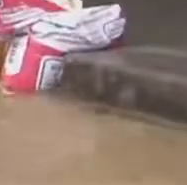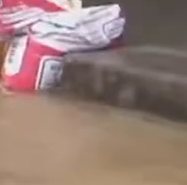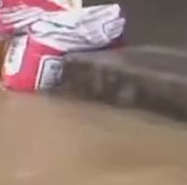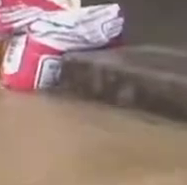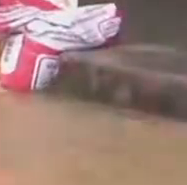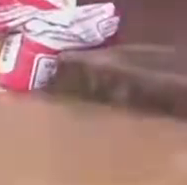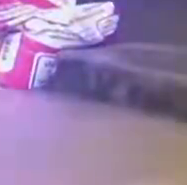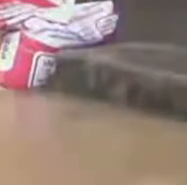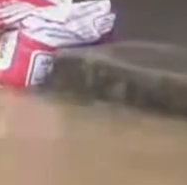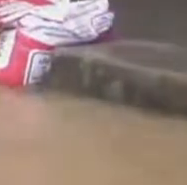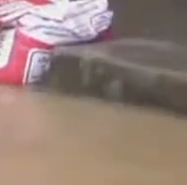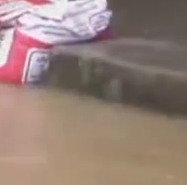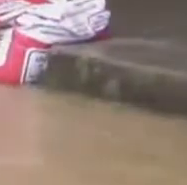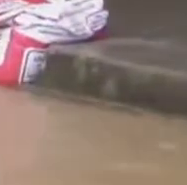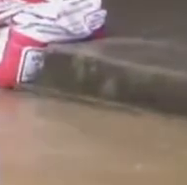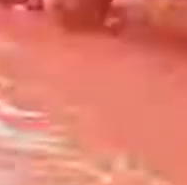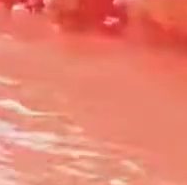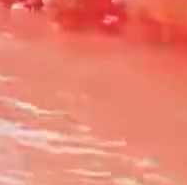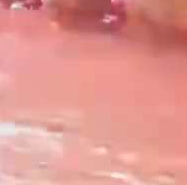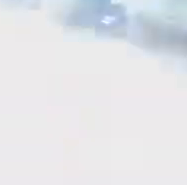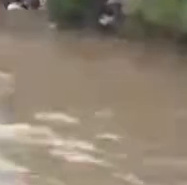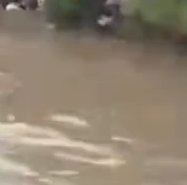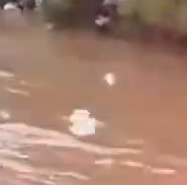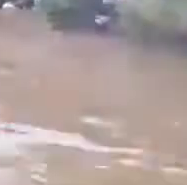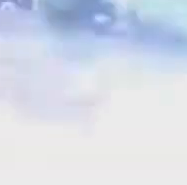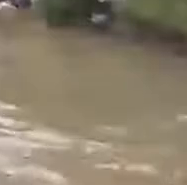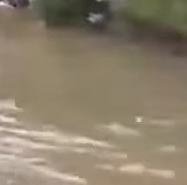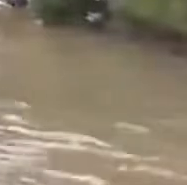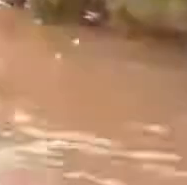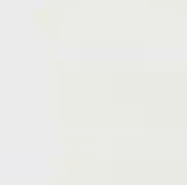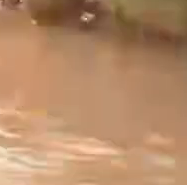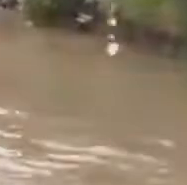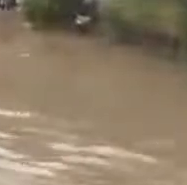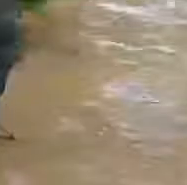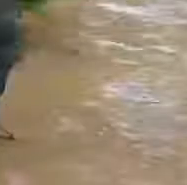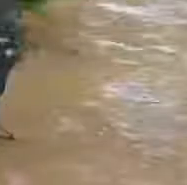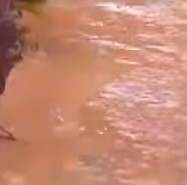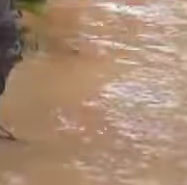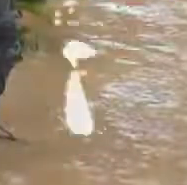ยังตกหนักกันต่อเนื่องคือเริ่มตั้งแต่15ถึง17พฤศจิกายนนะคะ